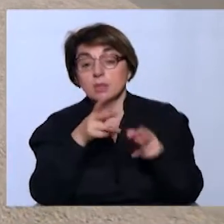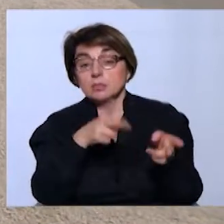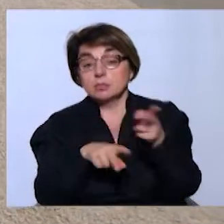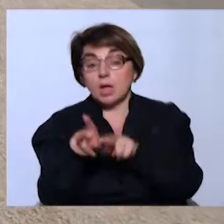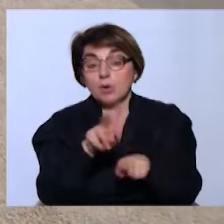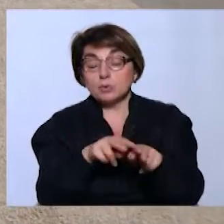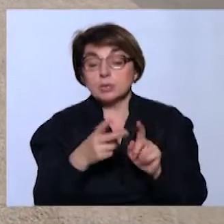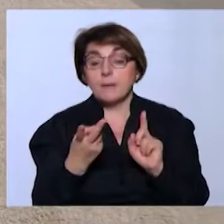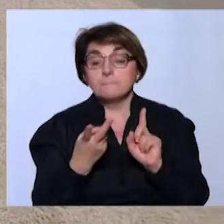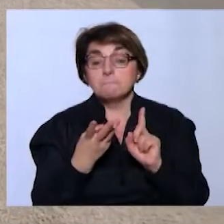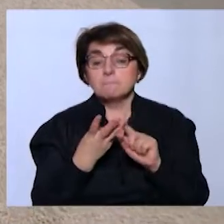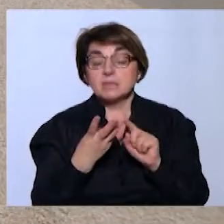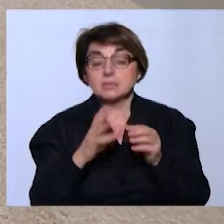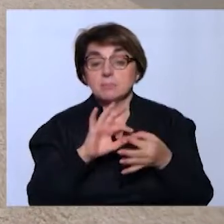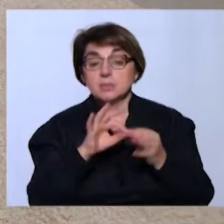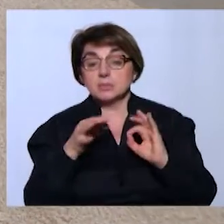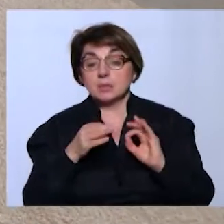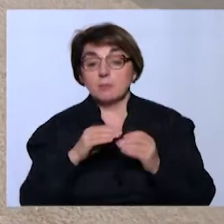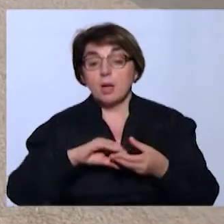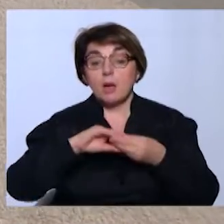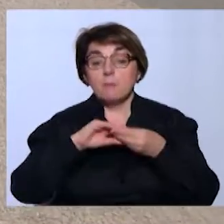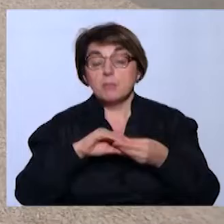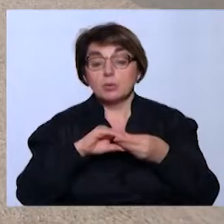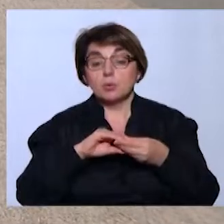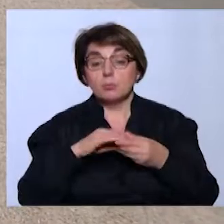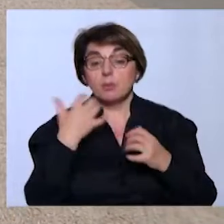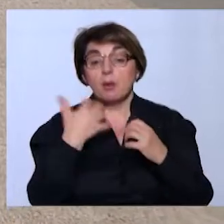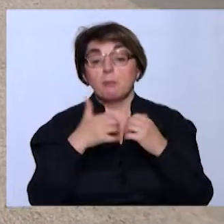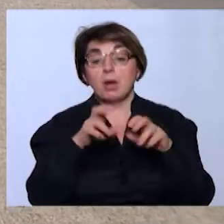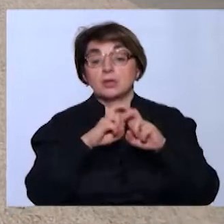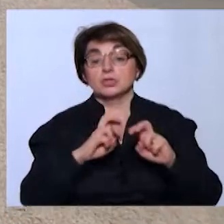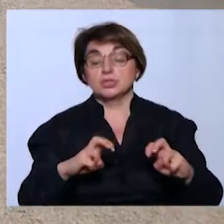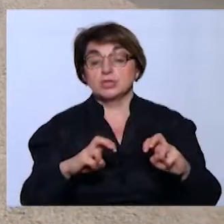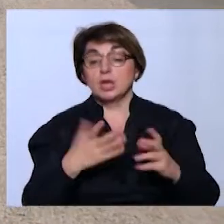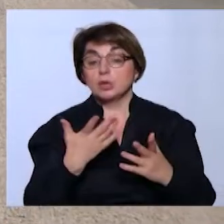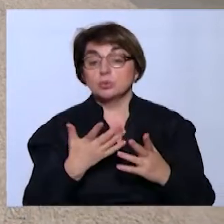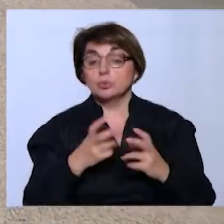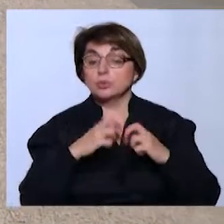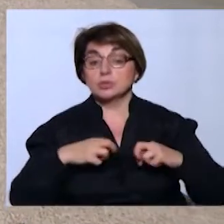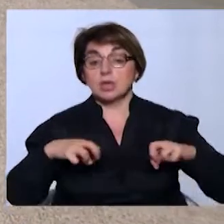წავიკითხოთ მესამე წინადადება. მეგობრები პარკში ზიან თუ სხედან?